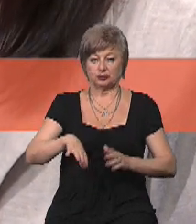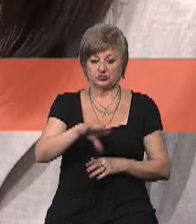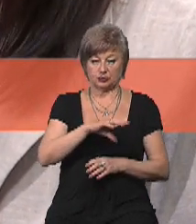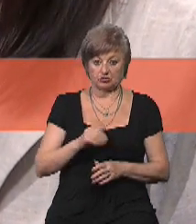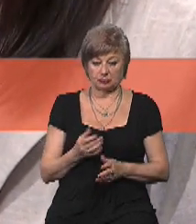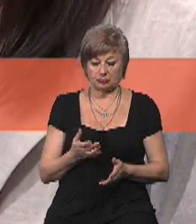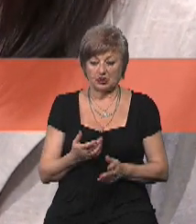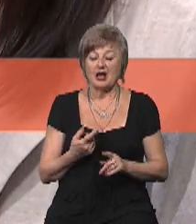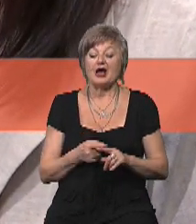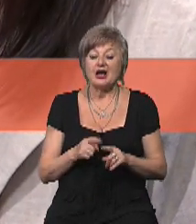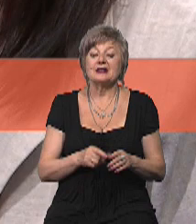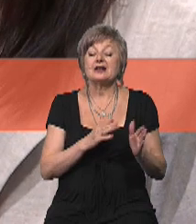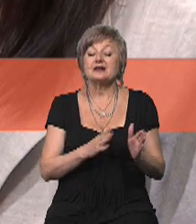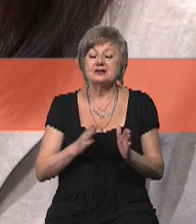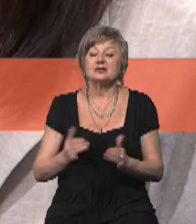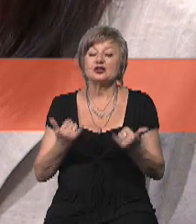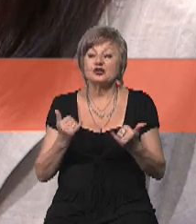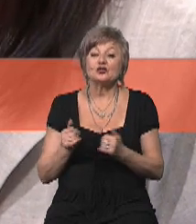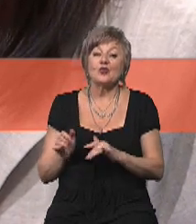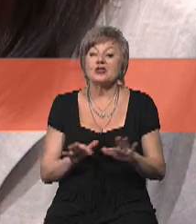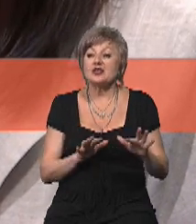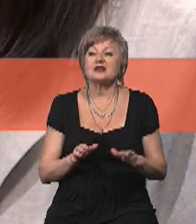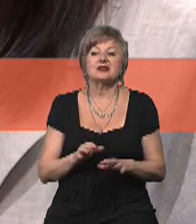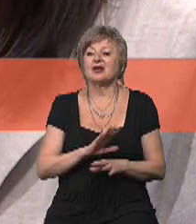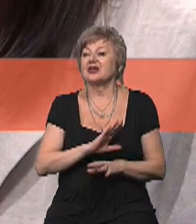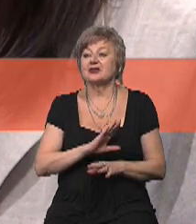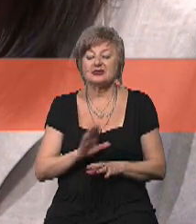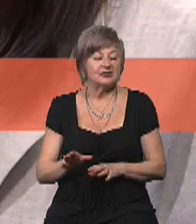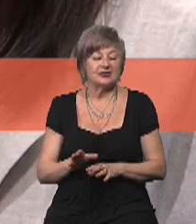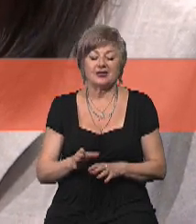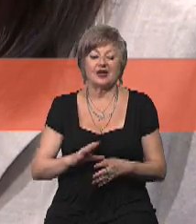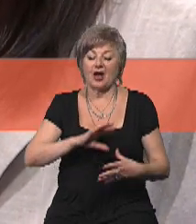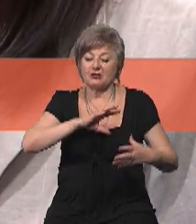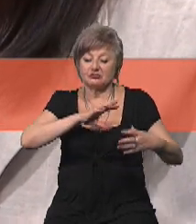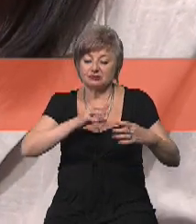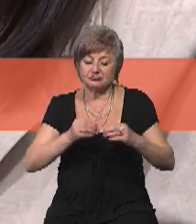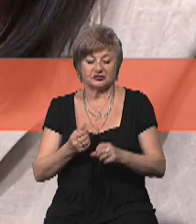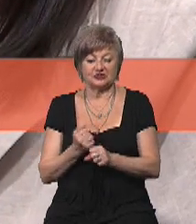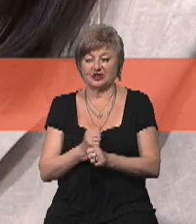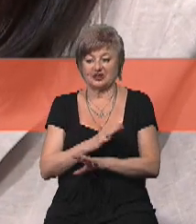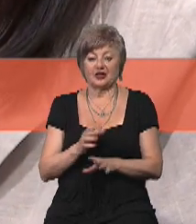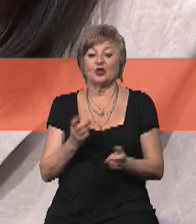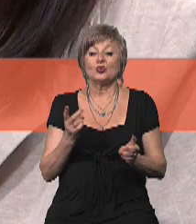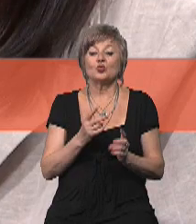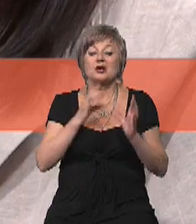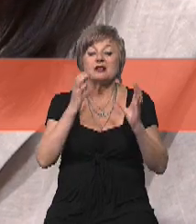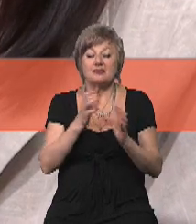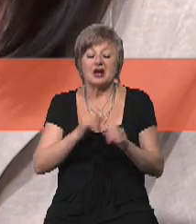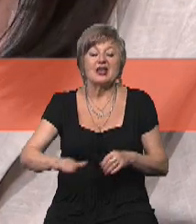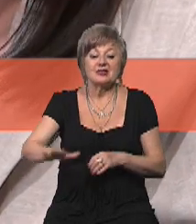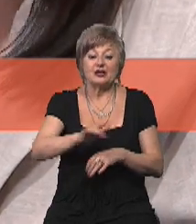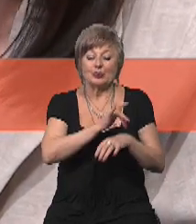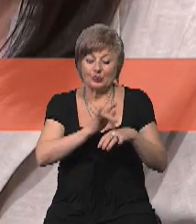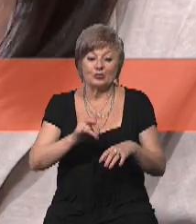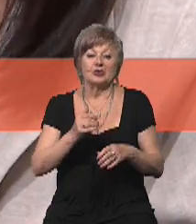це каже, що ця система, яка сьогодні діє, вона не призводить до того, щоб хоча б зберігати ті території, тобто, які є.